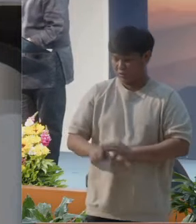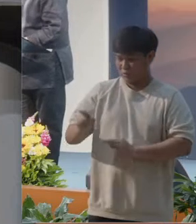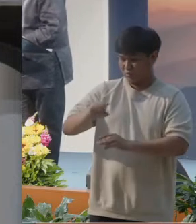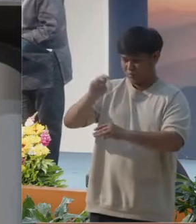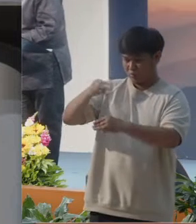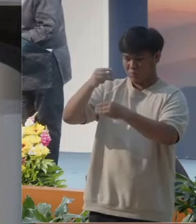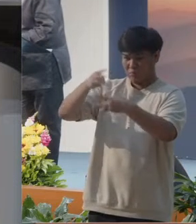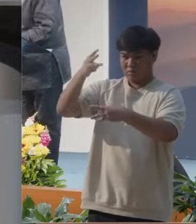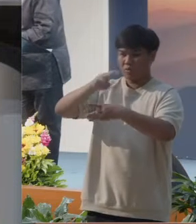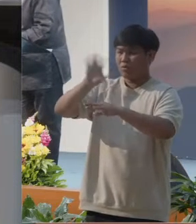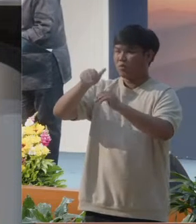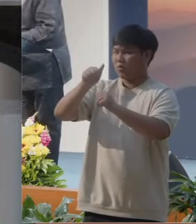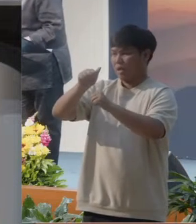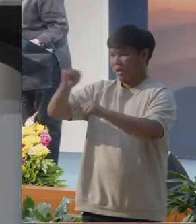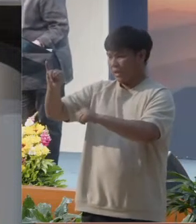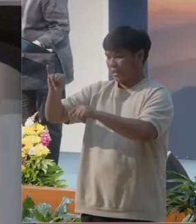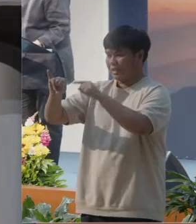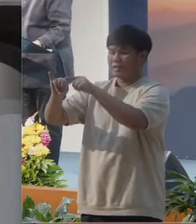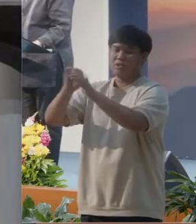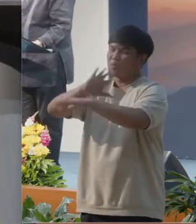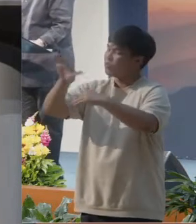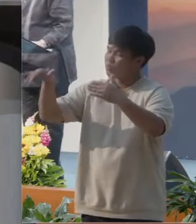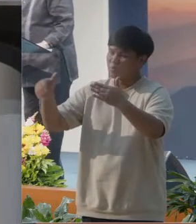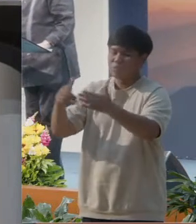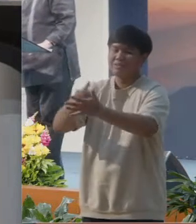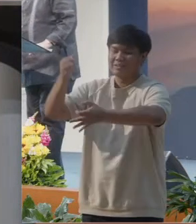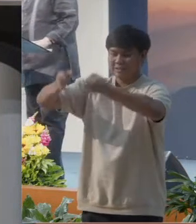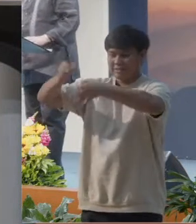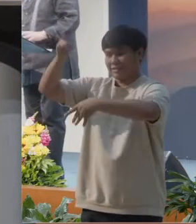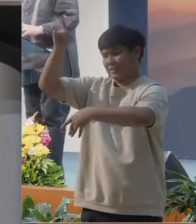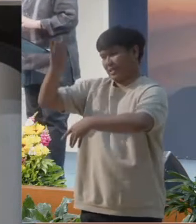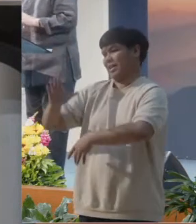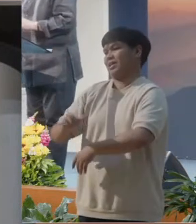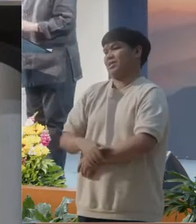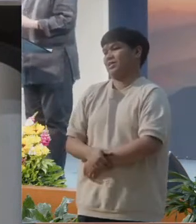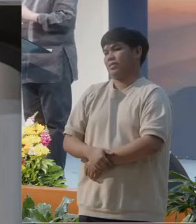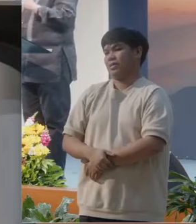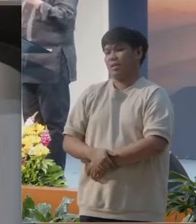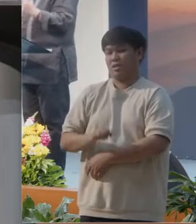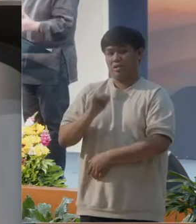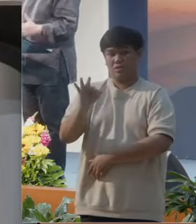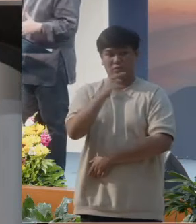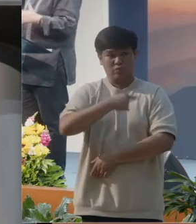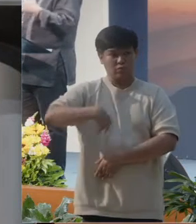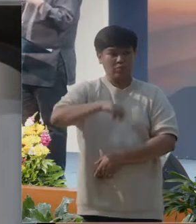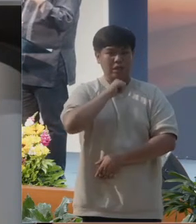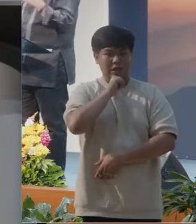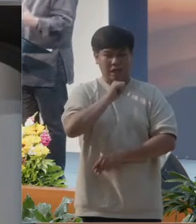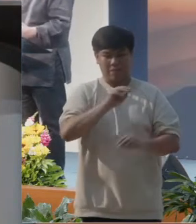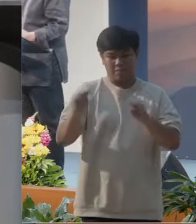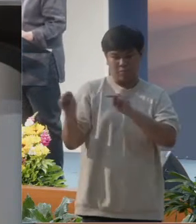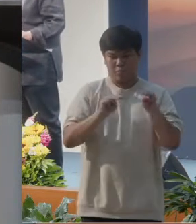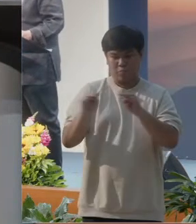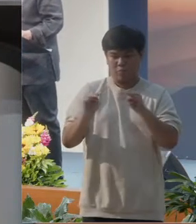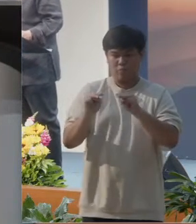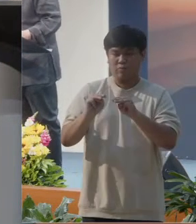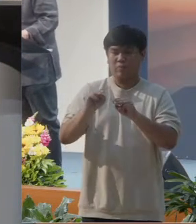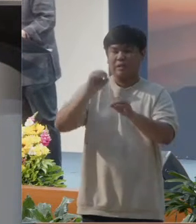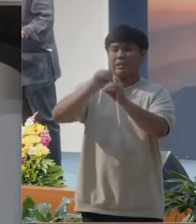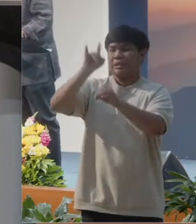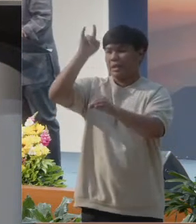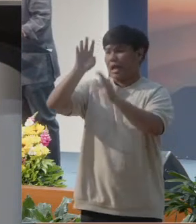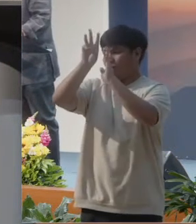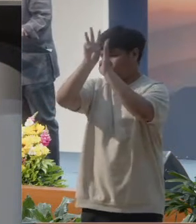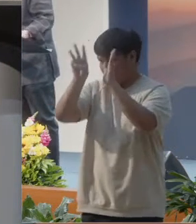tao sa ay. Kaya nga po kung hindi tayo ang kumikilos at lumalakad at tumagtitiwala sa